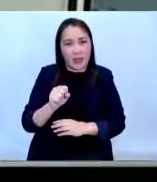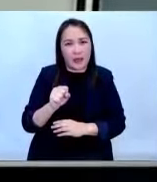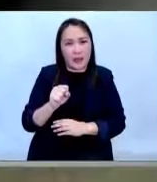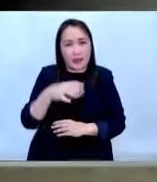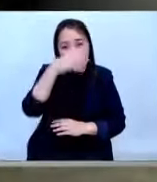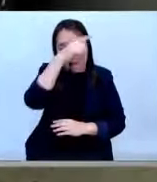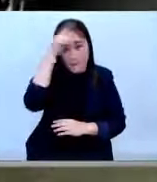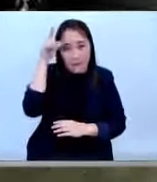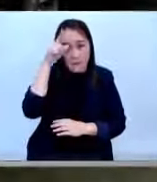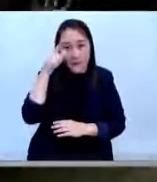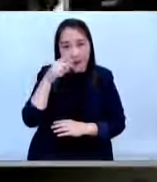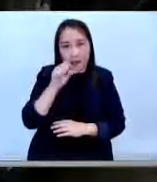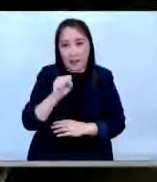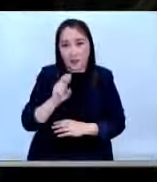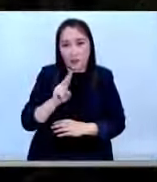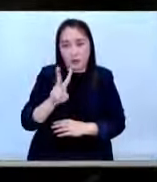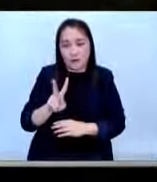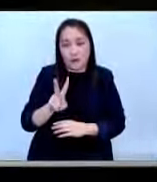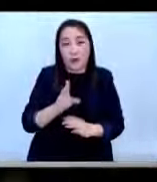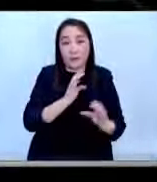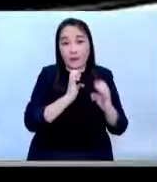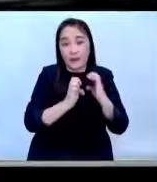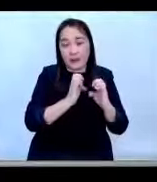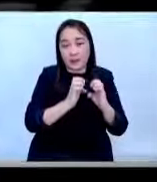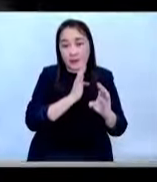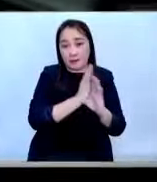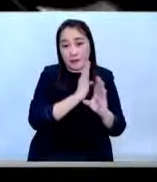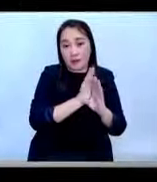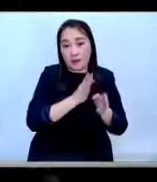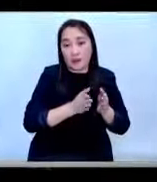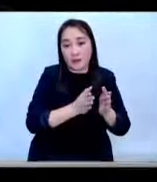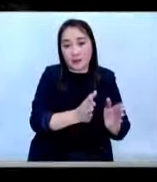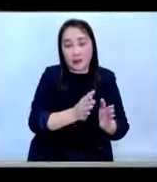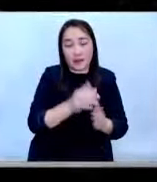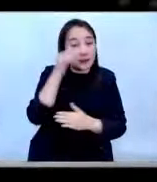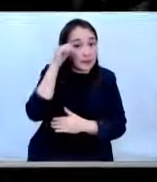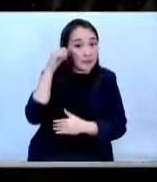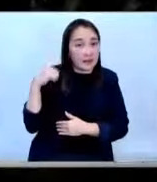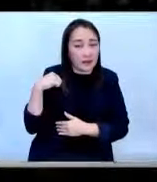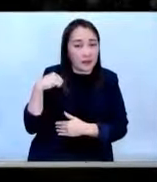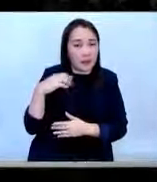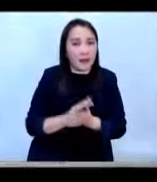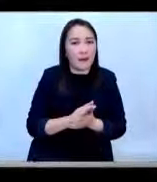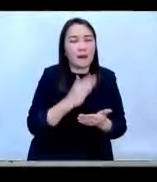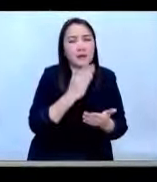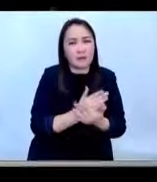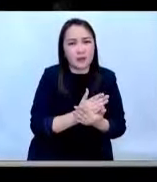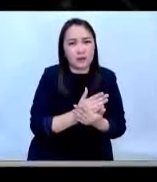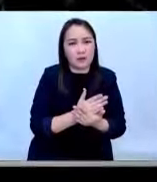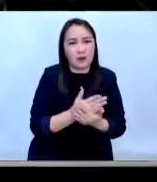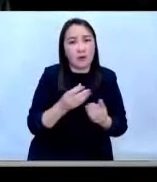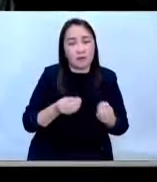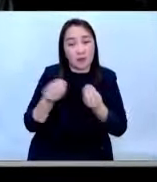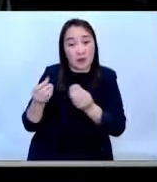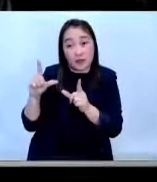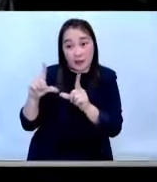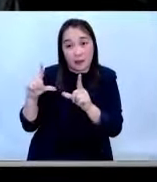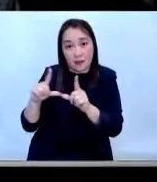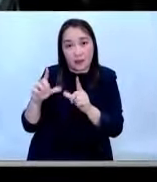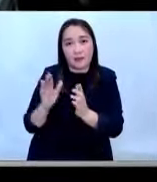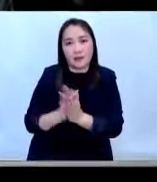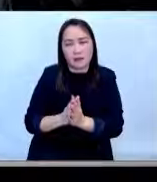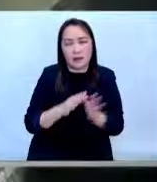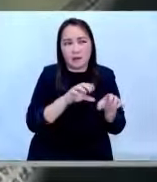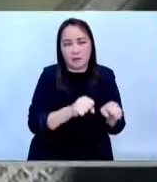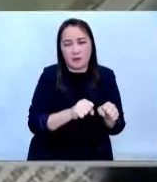nahuli matapos dumaan sa EDSA busway kahapon. Huminto at nagbigay naman ng lisensya ang driver ng parahin ng enforcer ng